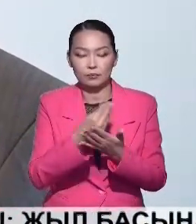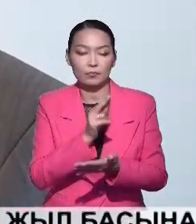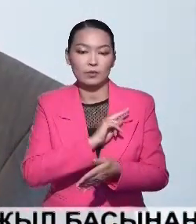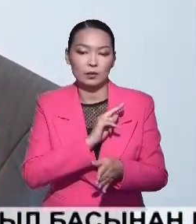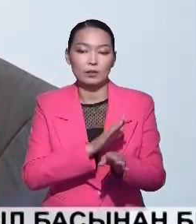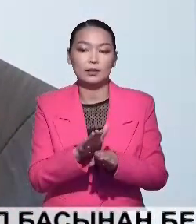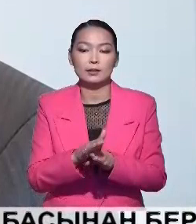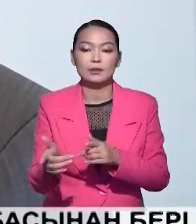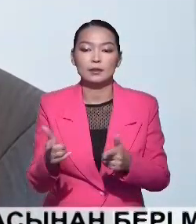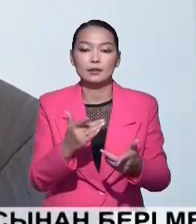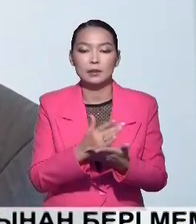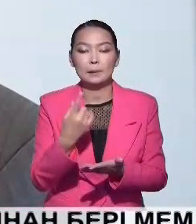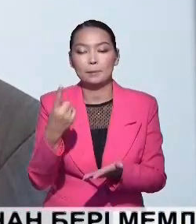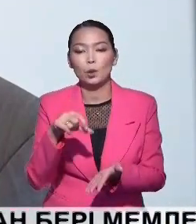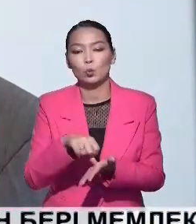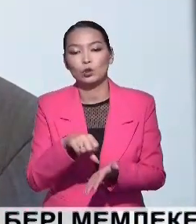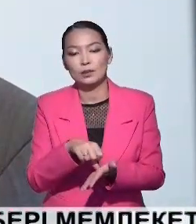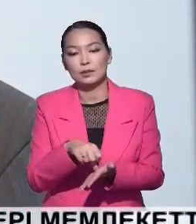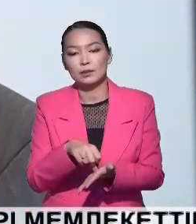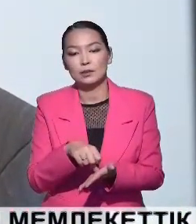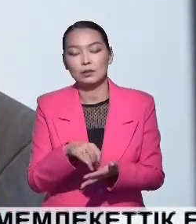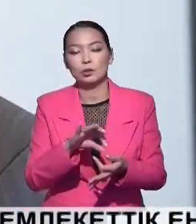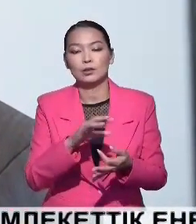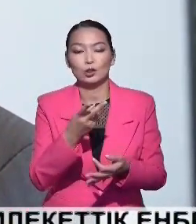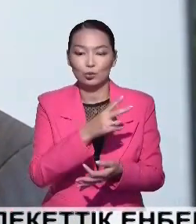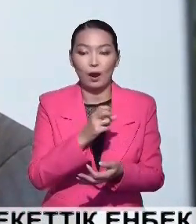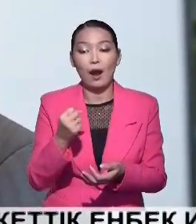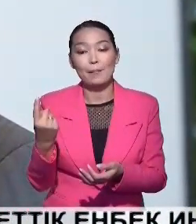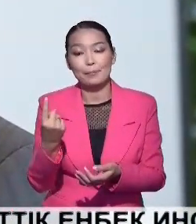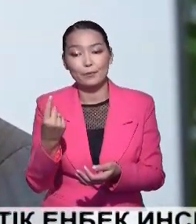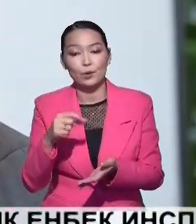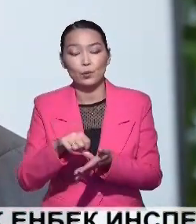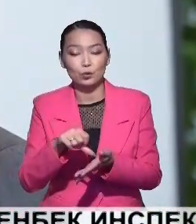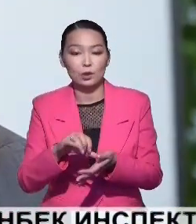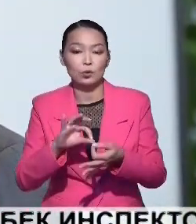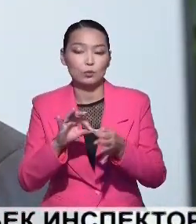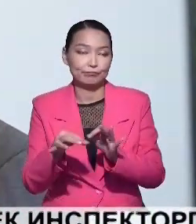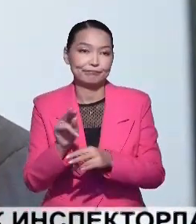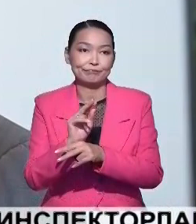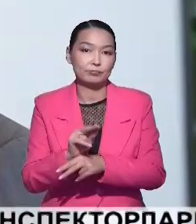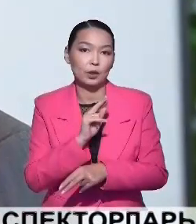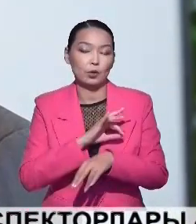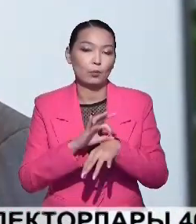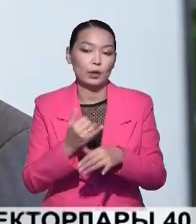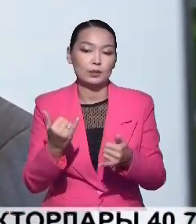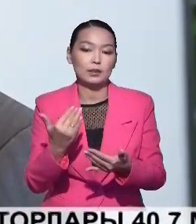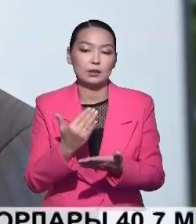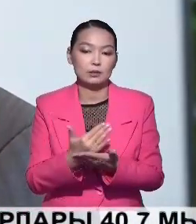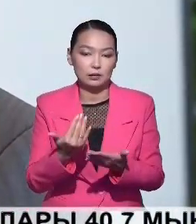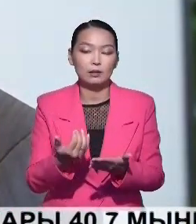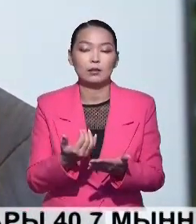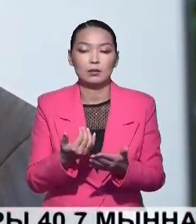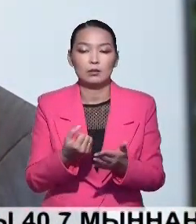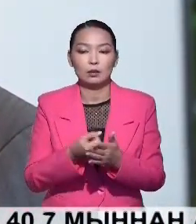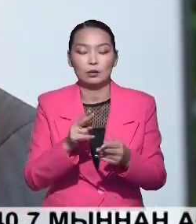дайын. 1 учаскеде күрделі қазір жөндеу өтіп жатыр. Жылдың аяғына дейін созылады екен.